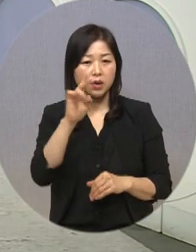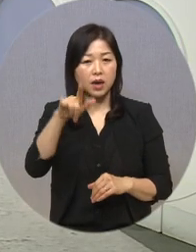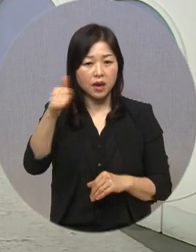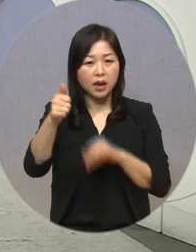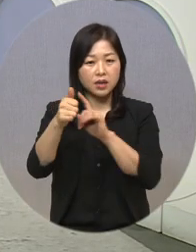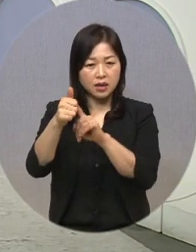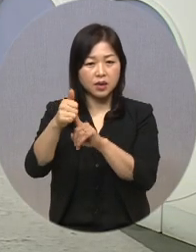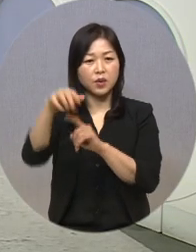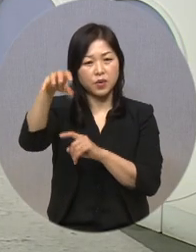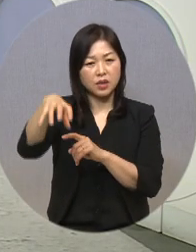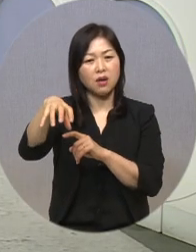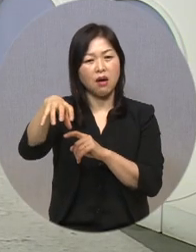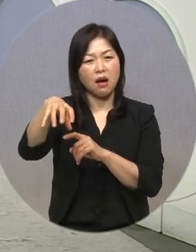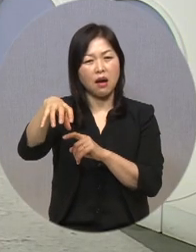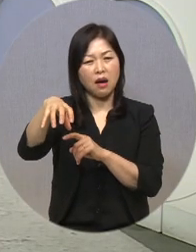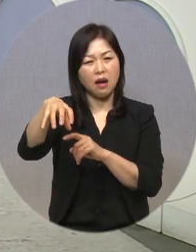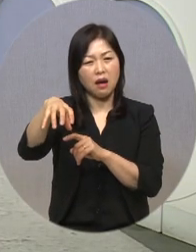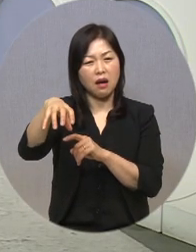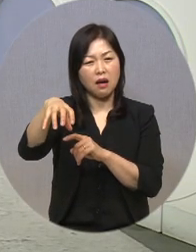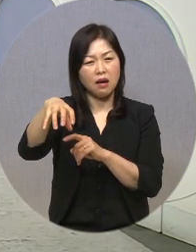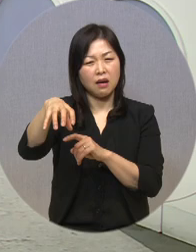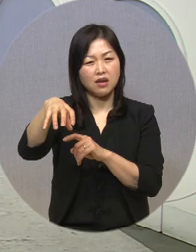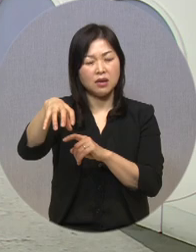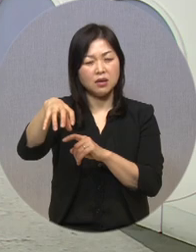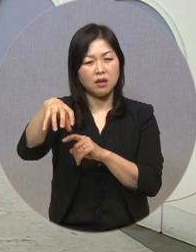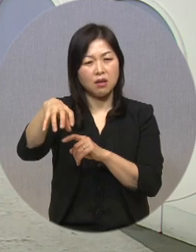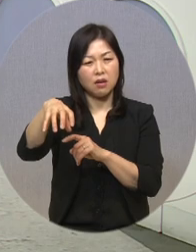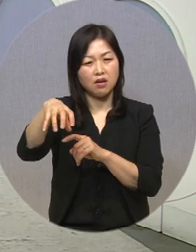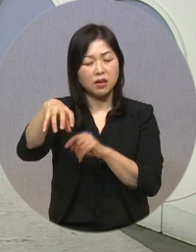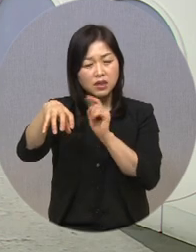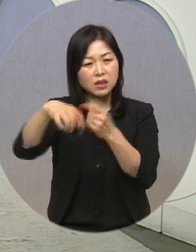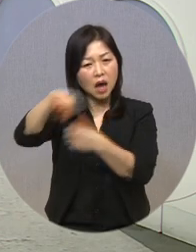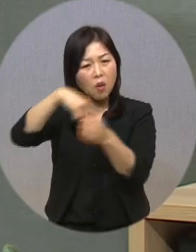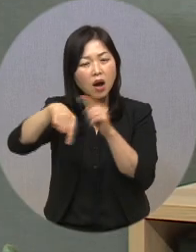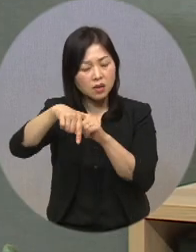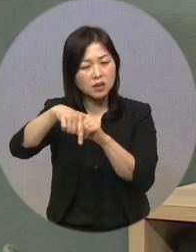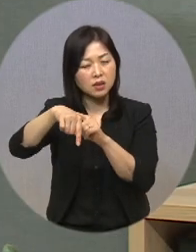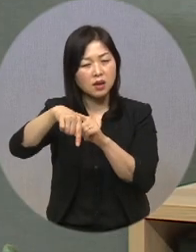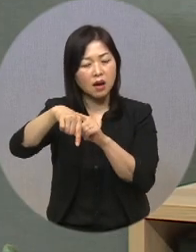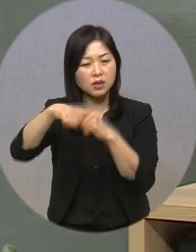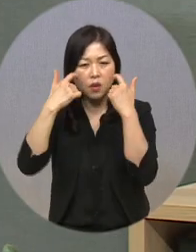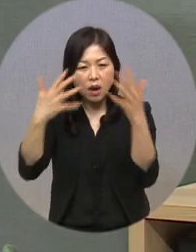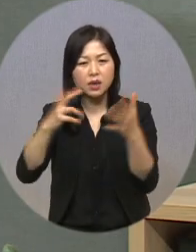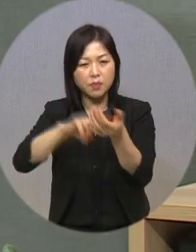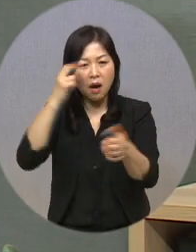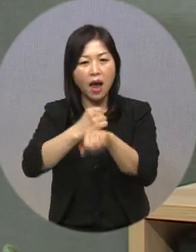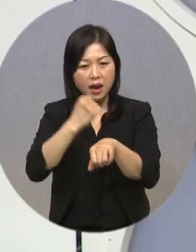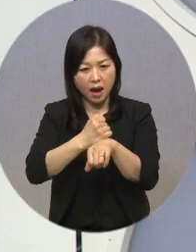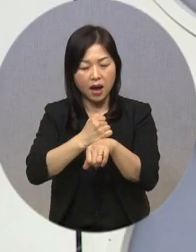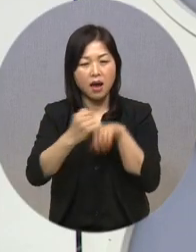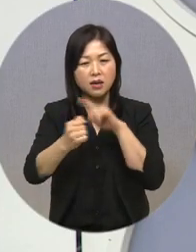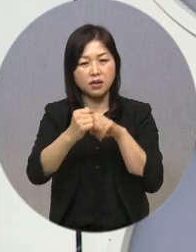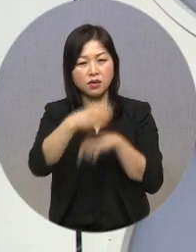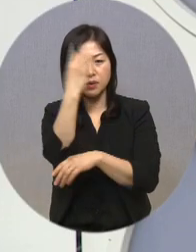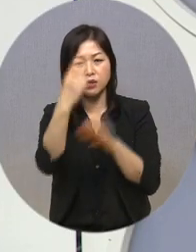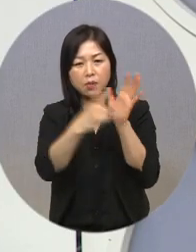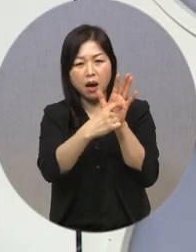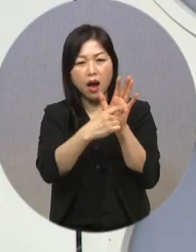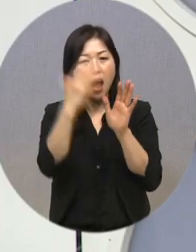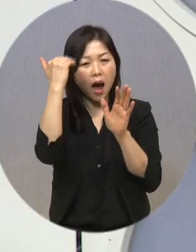했더니 아이고 지나간 걸 갖고 그 좀 밝혀달라. 이걸 한인타운으로 나왔습니다. 아니에요